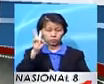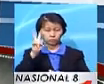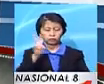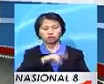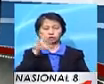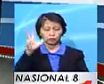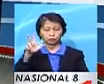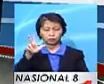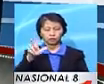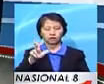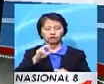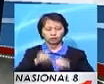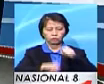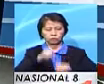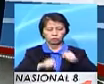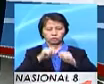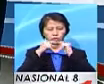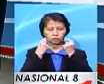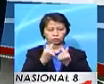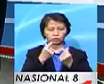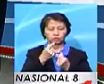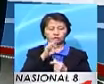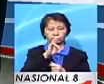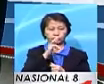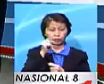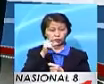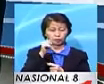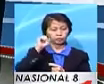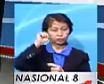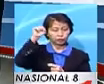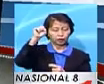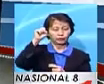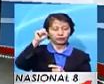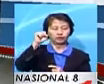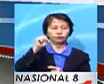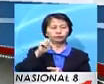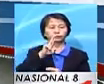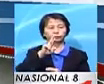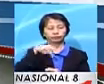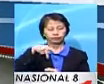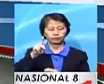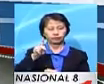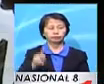dan ketiga dikuasai pelumba pasukan 7-Eleven Sabah RBP Philippines.